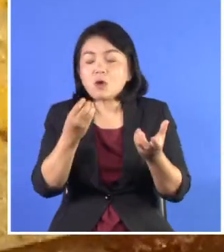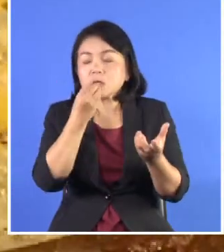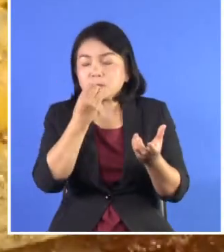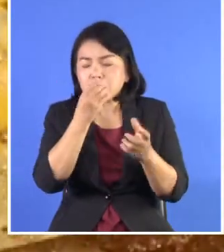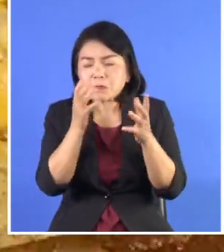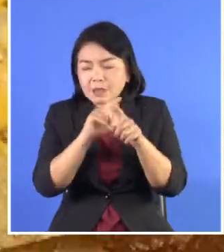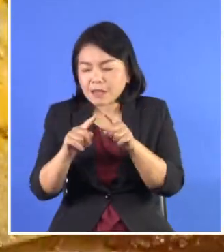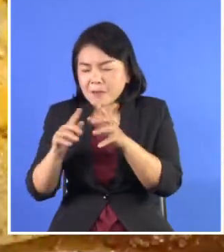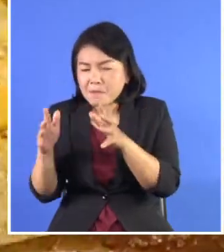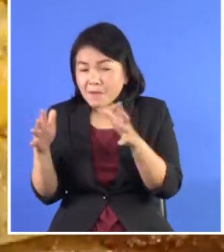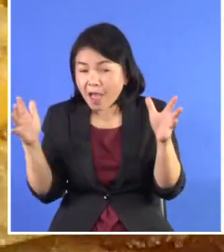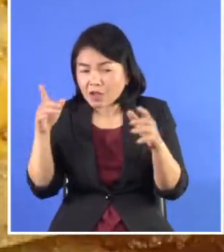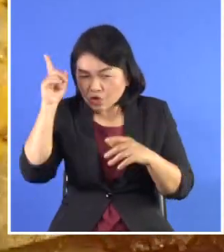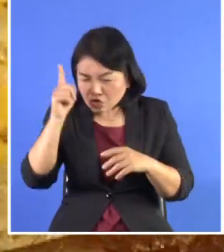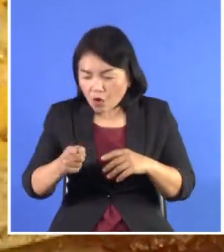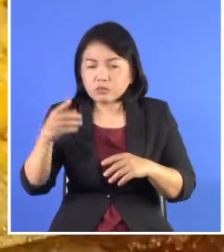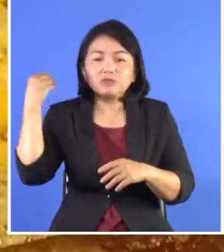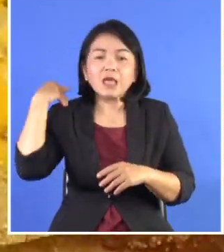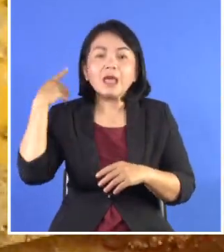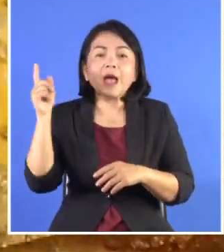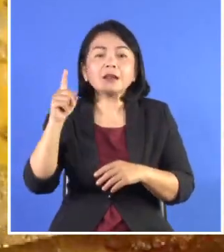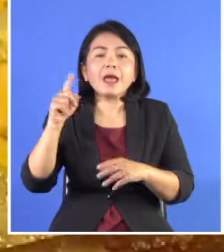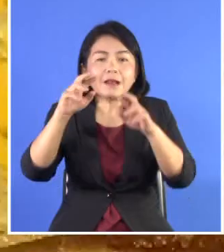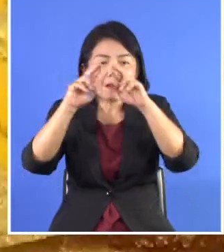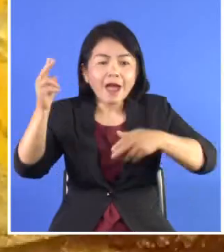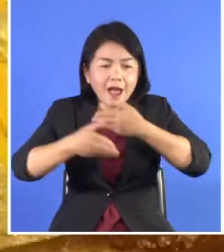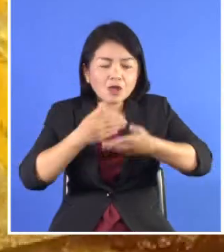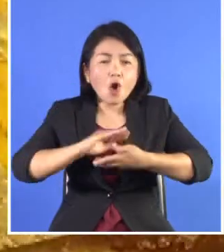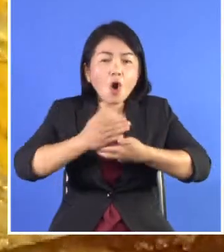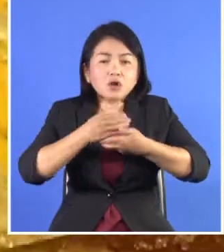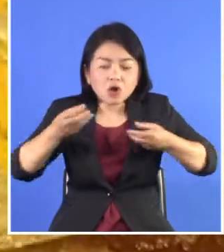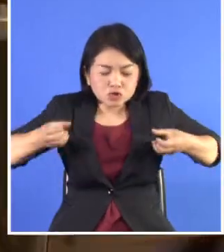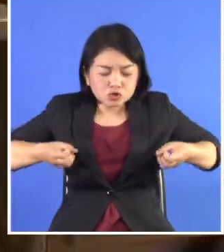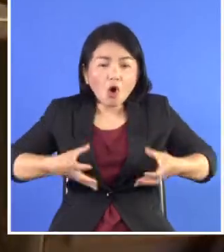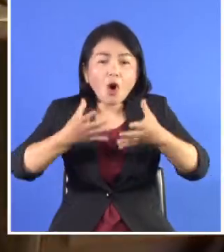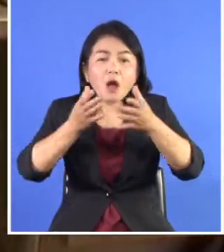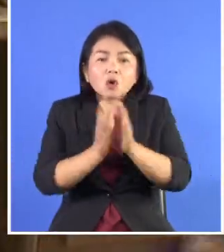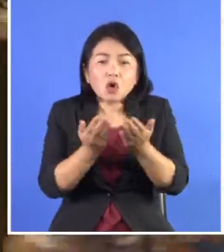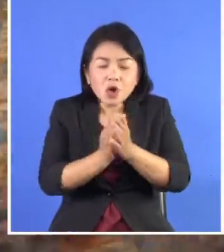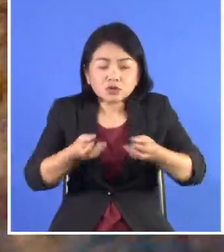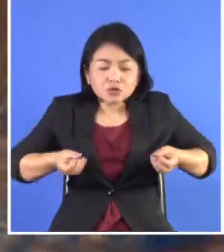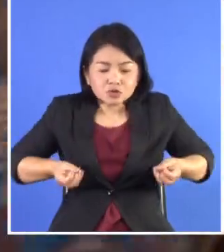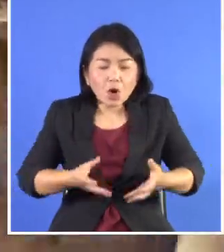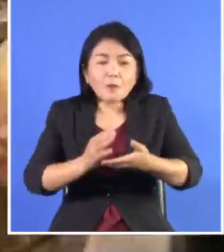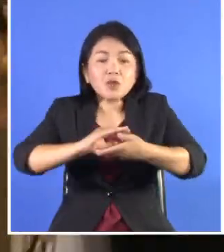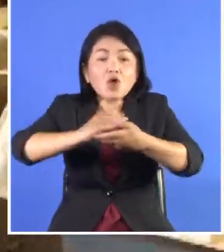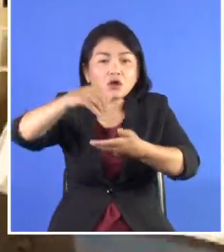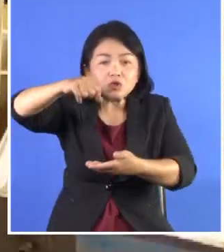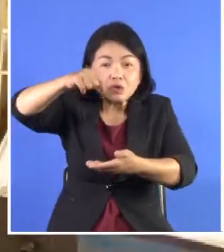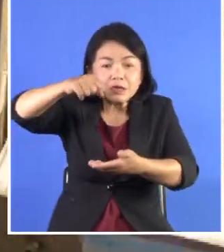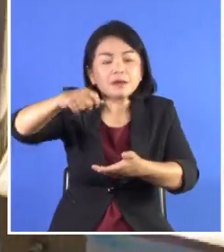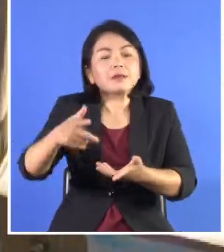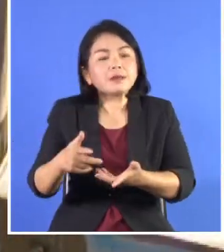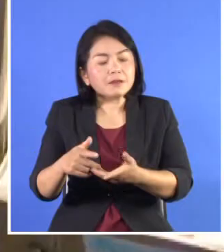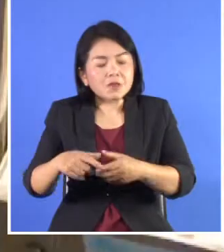ยที่ขาดไม่ได้ต้องมีทุกปีก็คือร้านขายหอยทอดทองค่ะร้านนี้เนี่ยเขาบอกว่าเป็นตำนานน